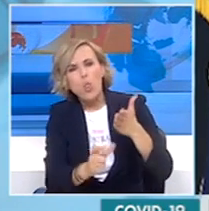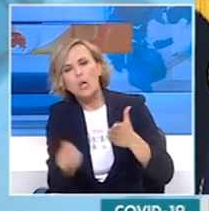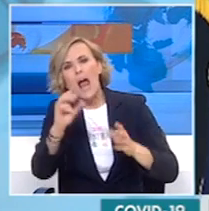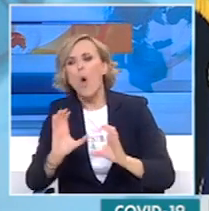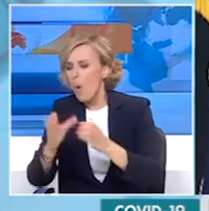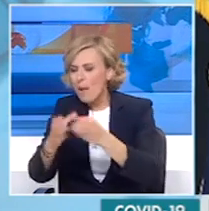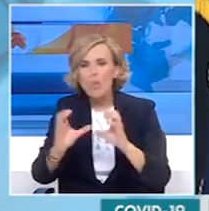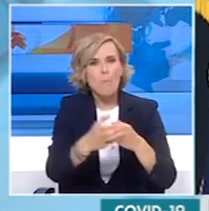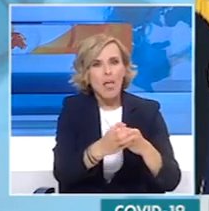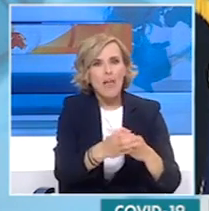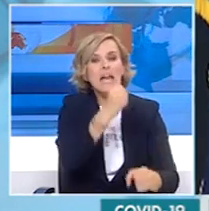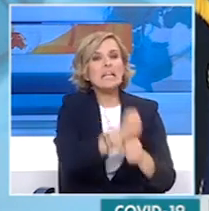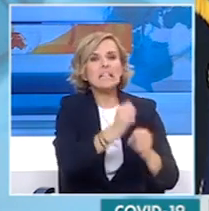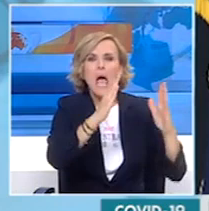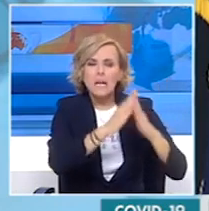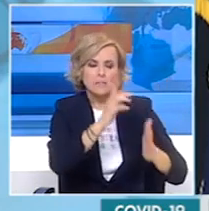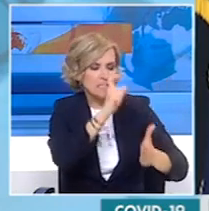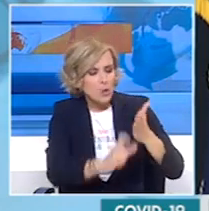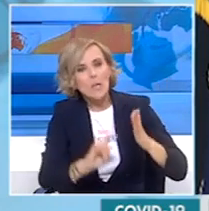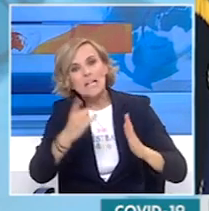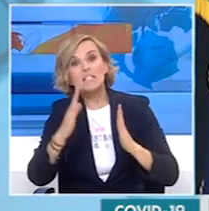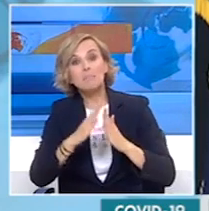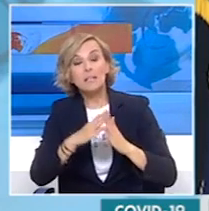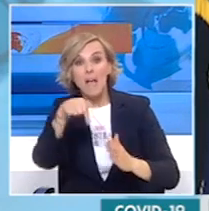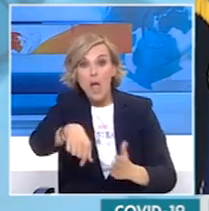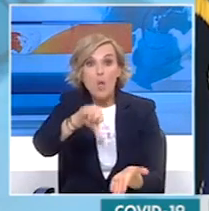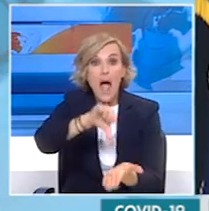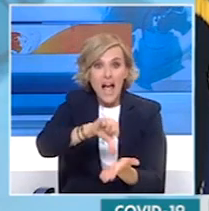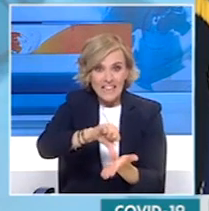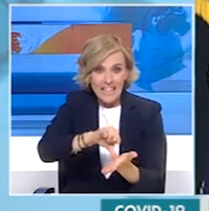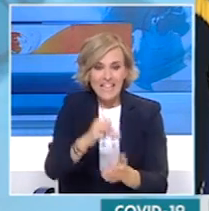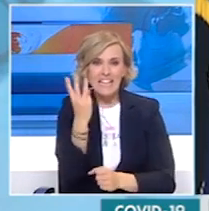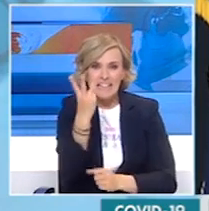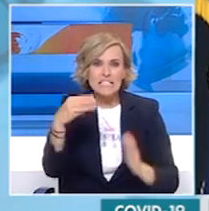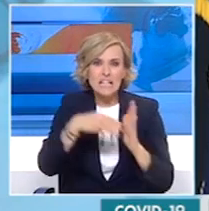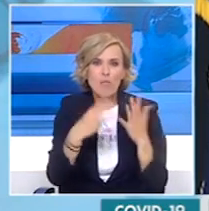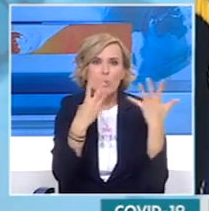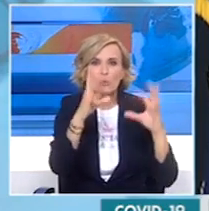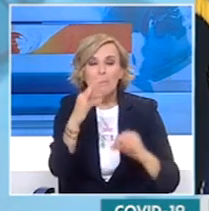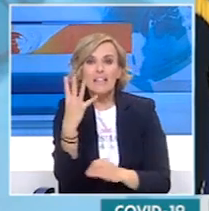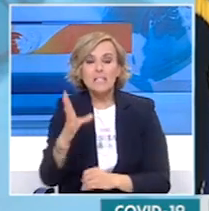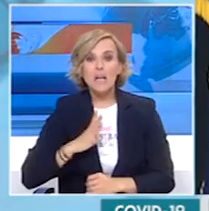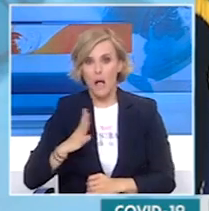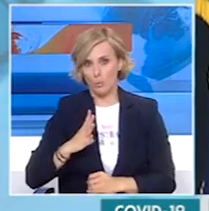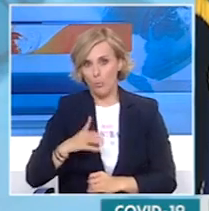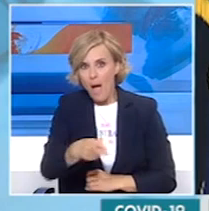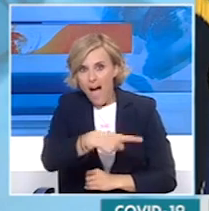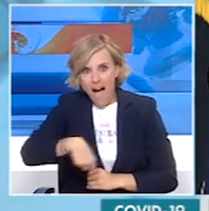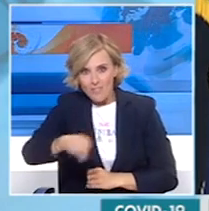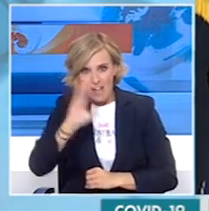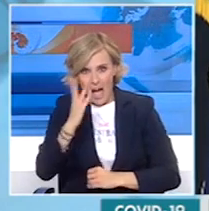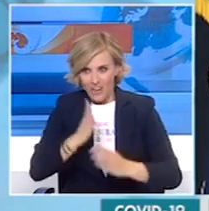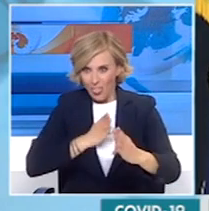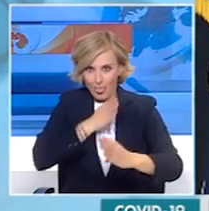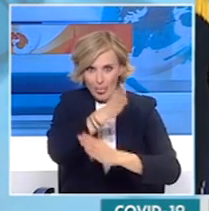λόγω στενών επαφών ή εισόδου στη χώρα, μόνο στην Αττική είναι 3.854 άτομα. Ας μην προκαλούμε λοιπόν την τύχη